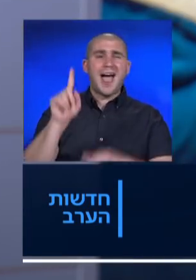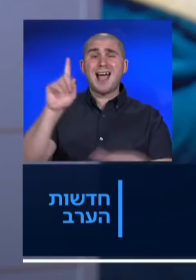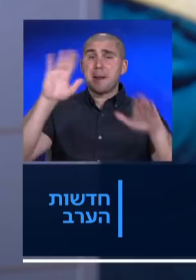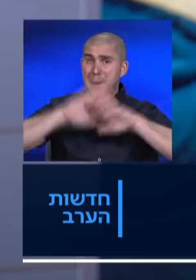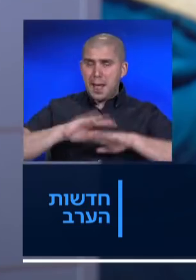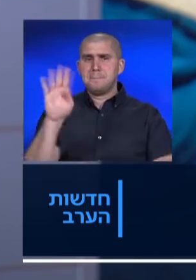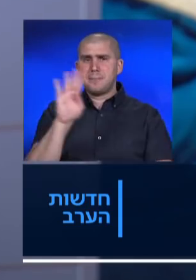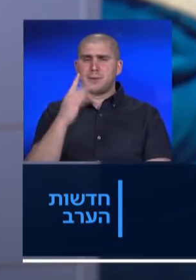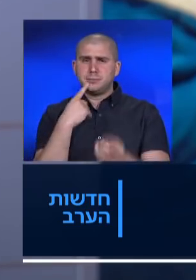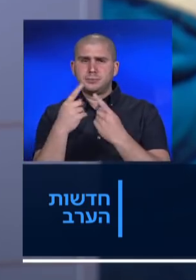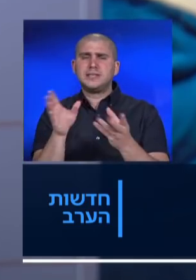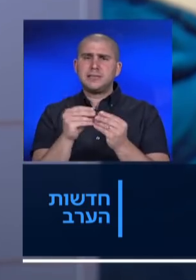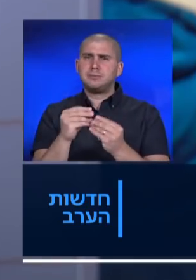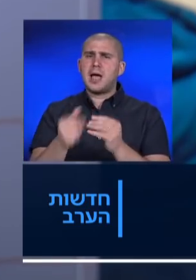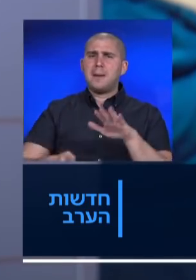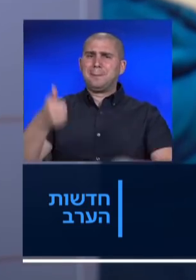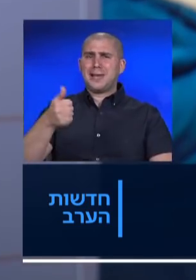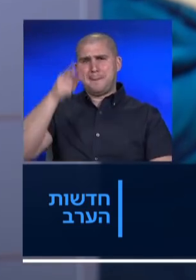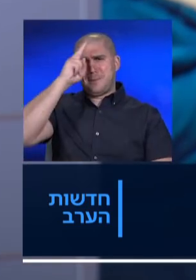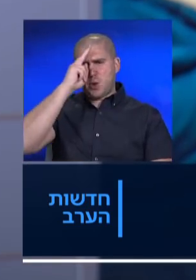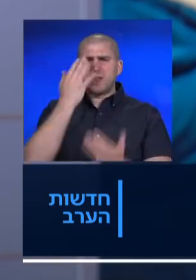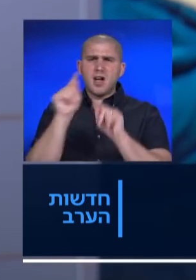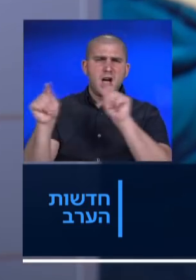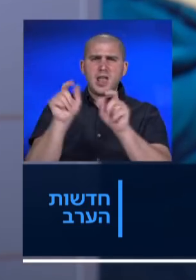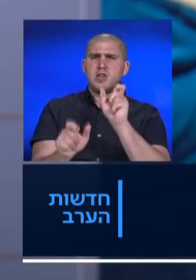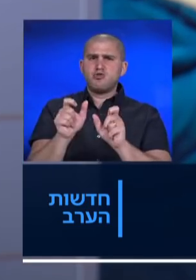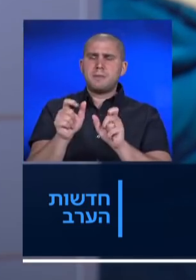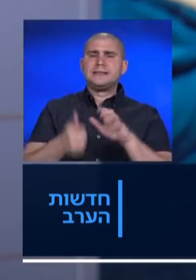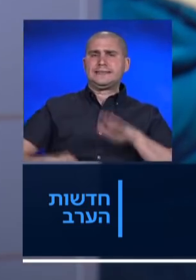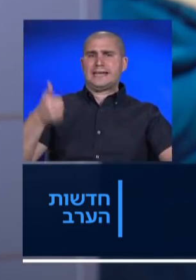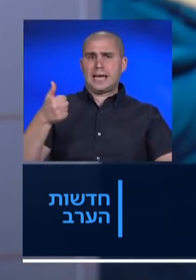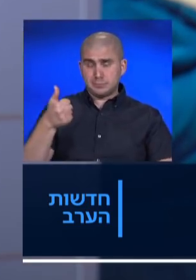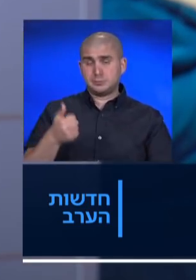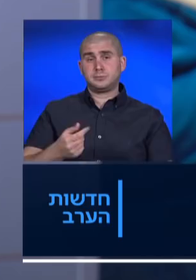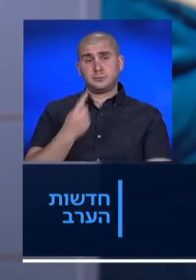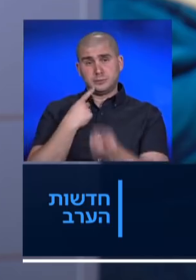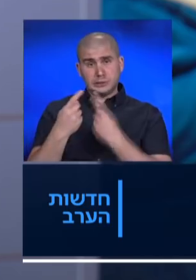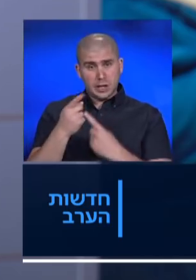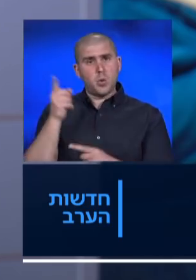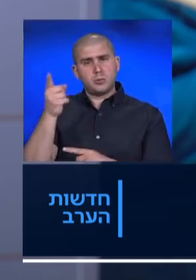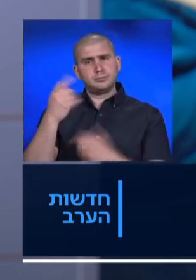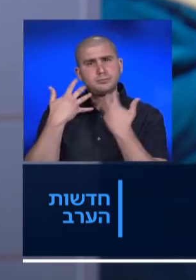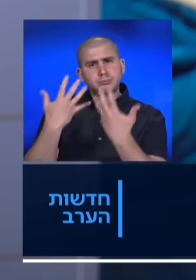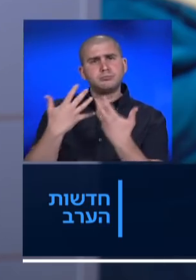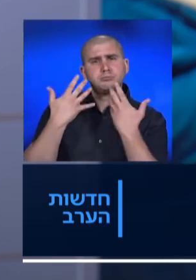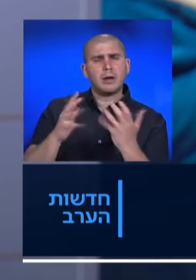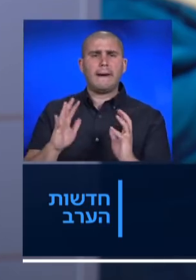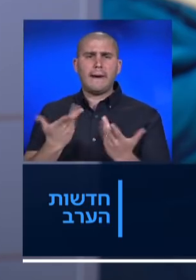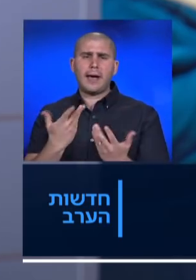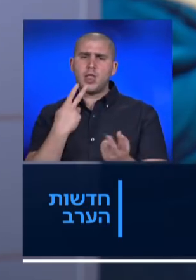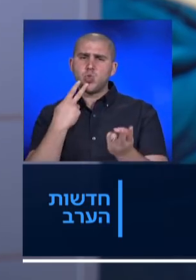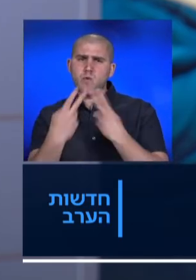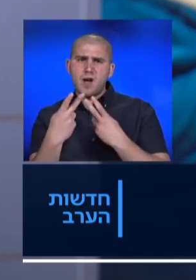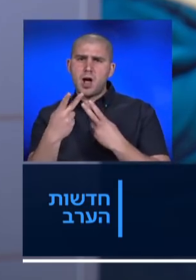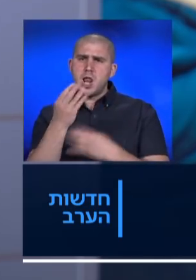עם כמה בכירים בליכוד, כמה מהשרים, בשיחה שבה הוא מתדרך אותם איך להגיב לשאלות כאלו